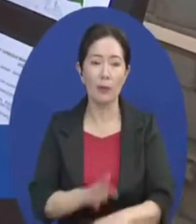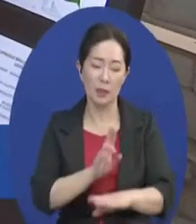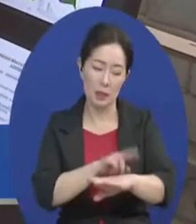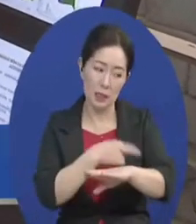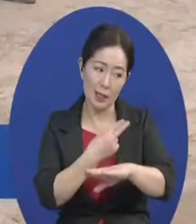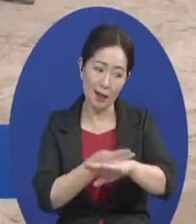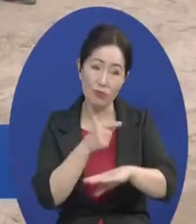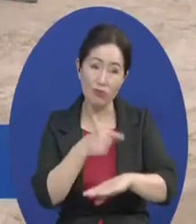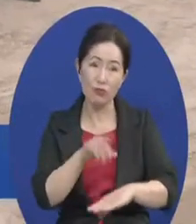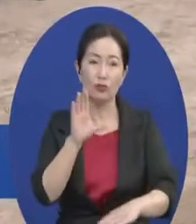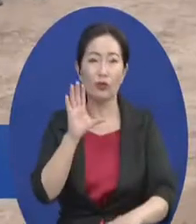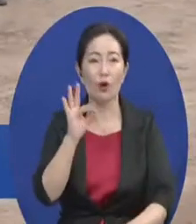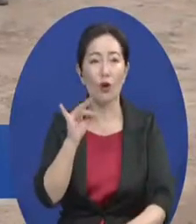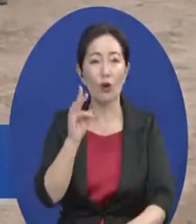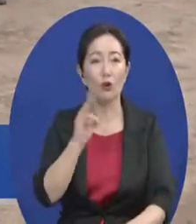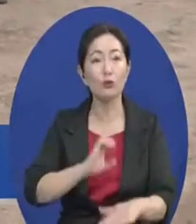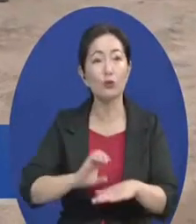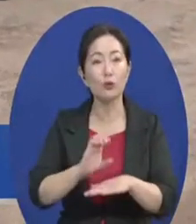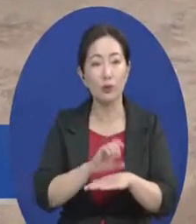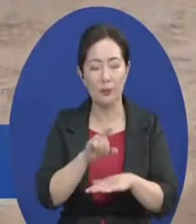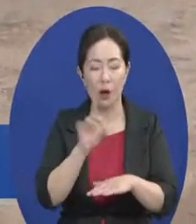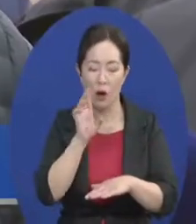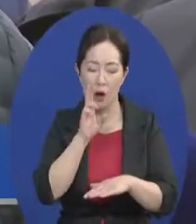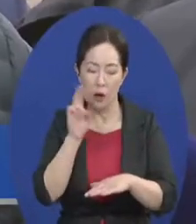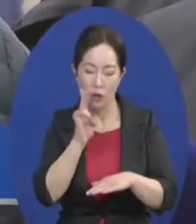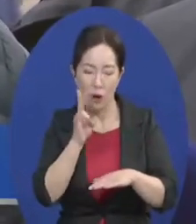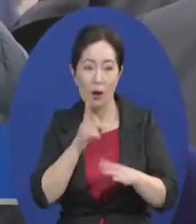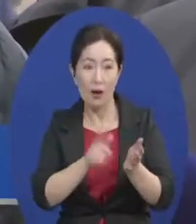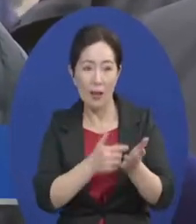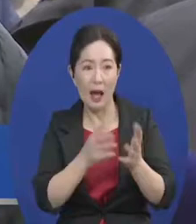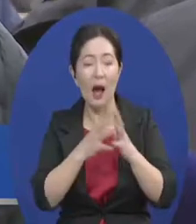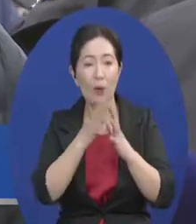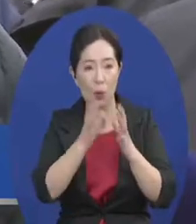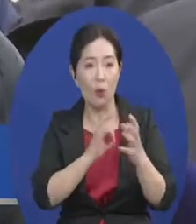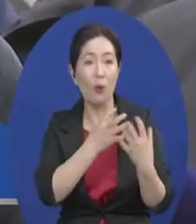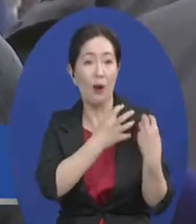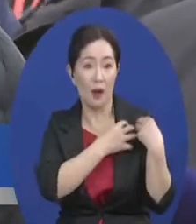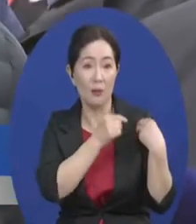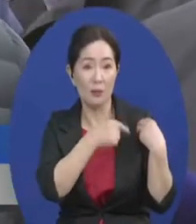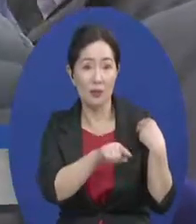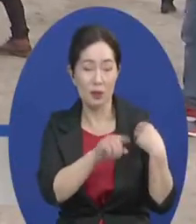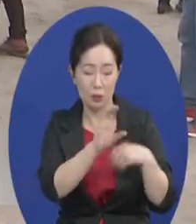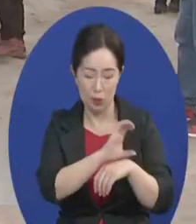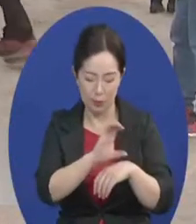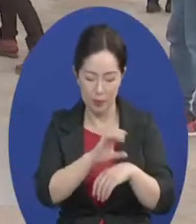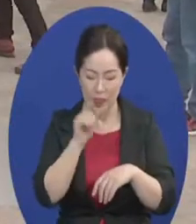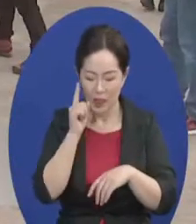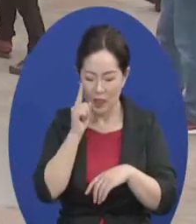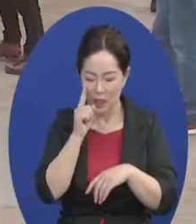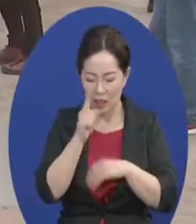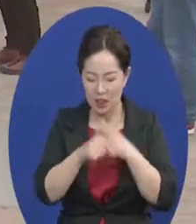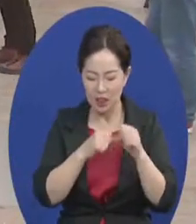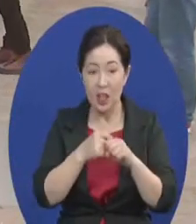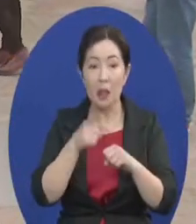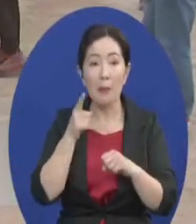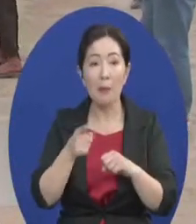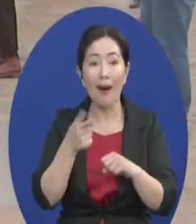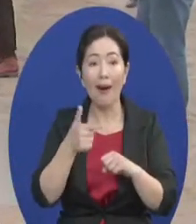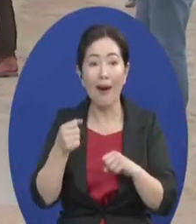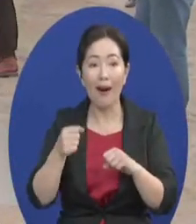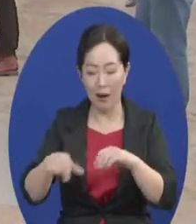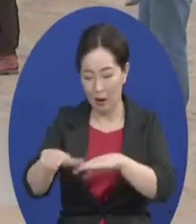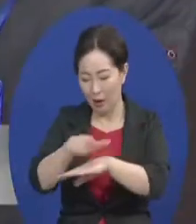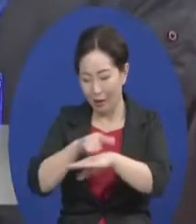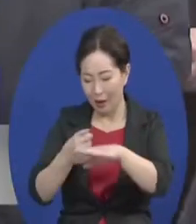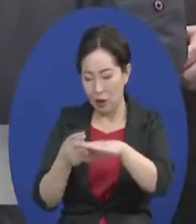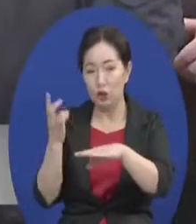Дархуул аймгийн Орхон сумын тарайланчид манай улсын хүнсний ногооны хэрэглээний 10 гаруй хувийг дангаараа хангадаг тус сумын хэмжээнд жил бүр 1000 орчим га талбайд хүнсний ногоо тарайлж